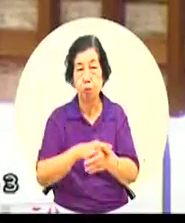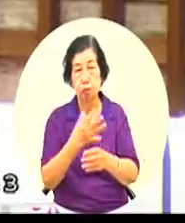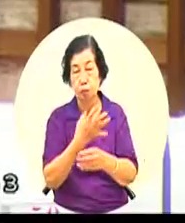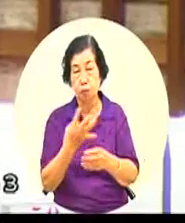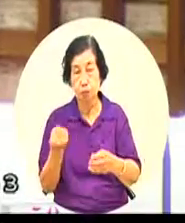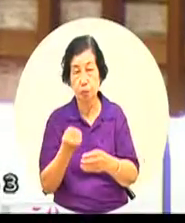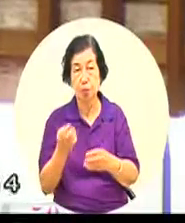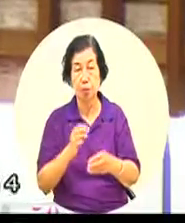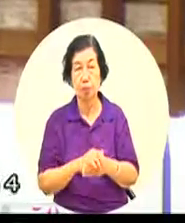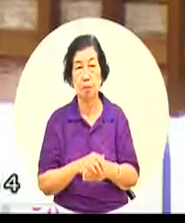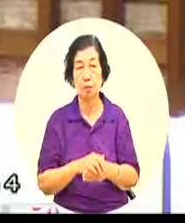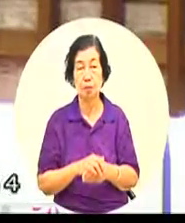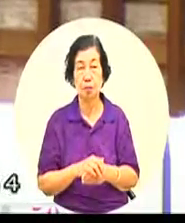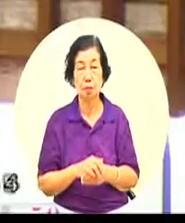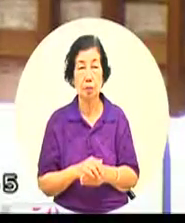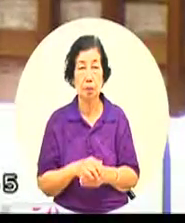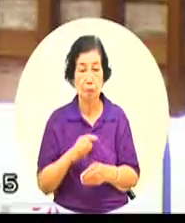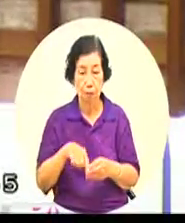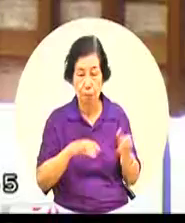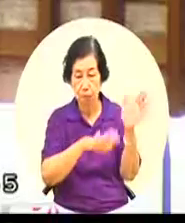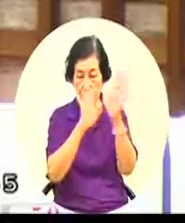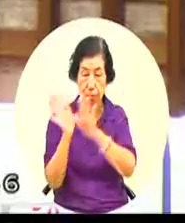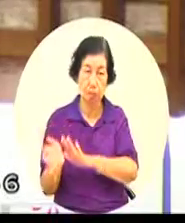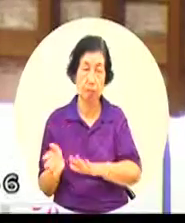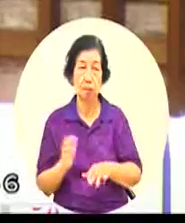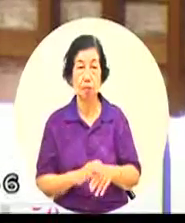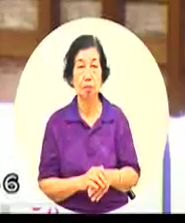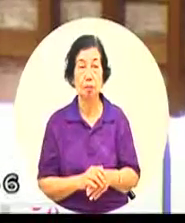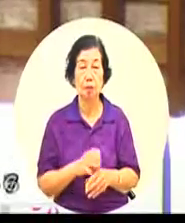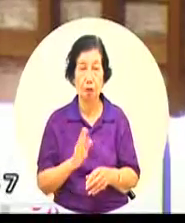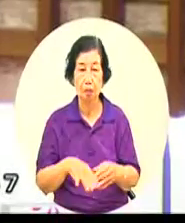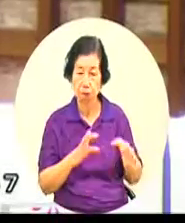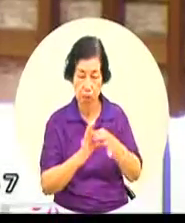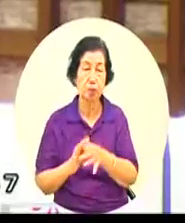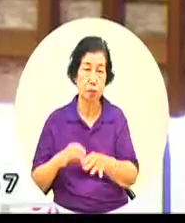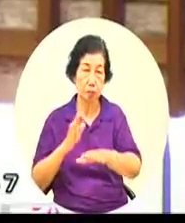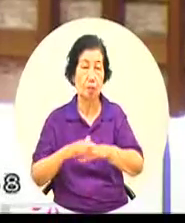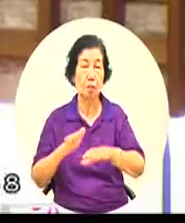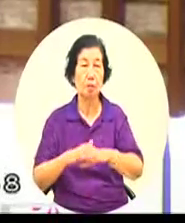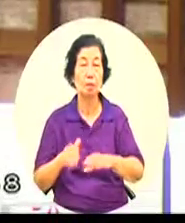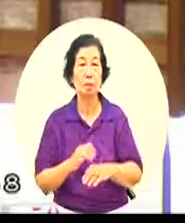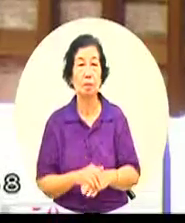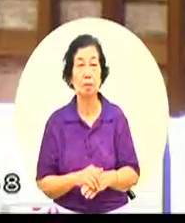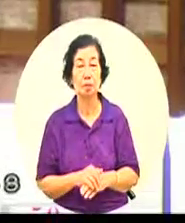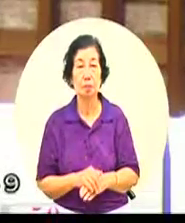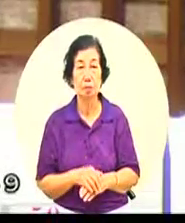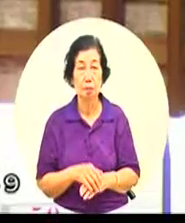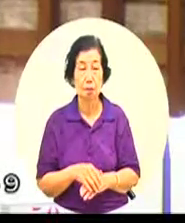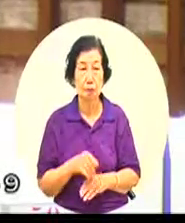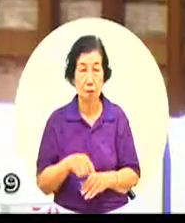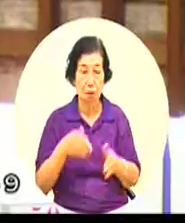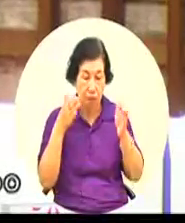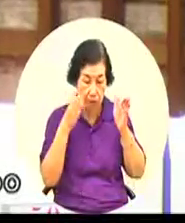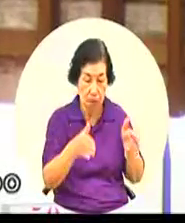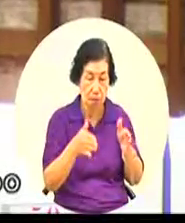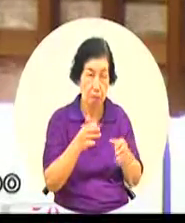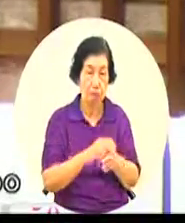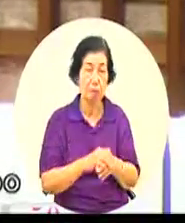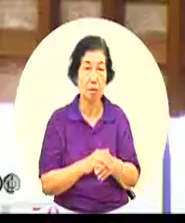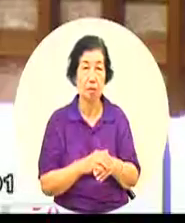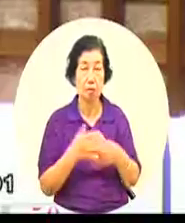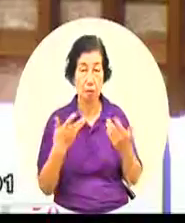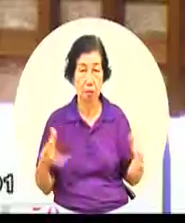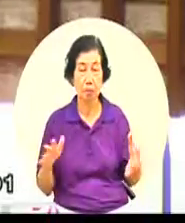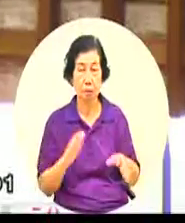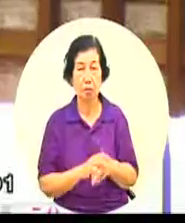那么这个趋势啊，当然是。好、哦，一定会延续下去嘛。那么对这次，好、哦、很多这个